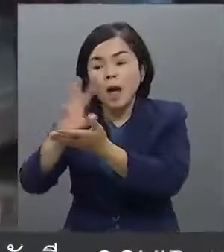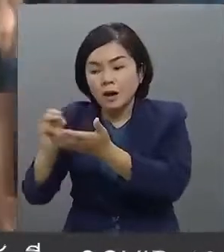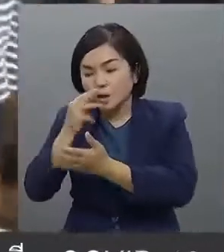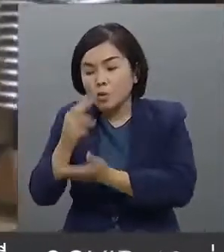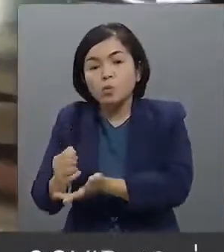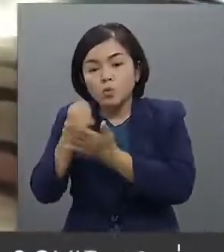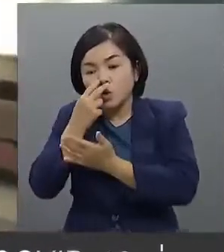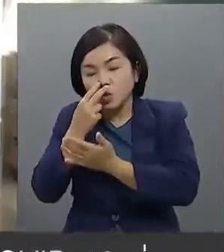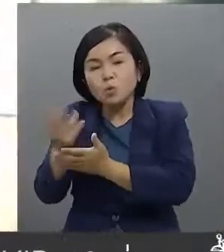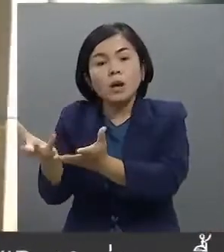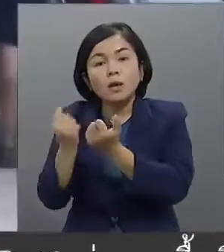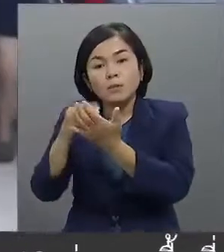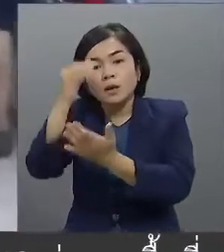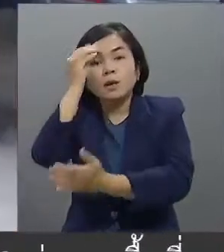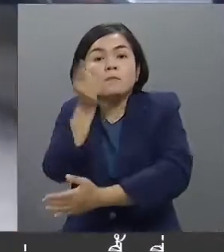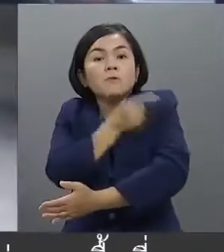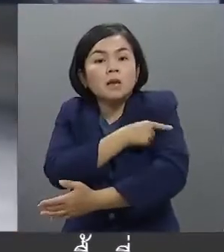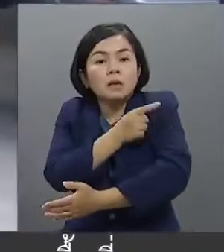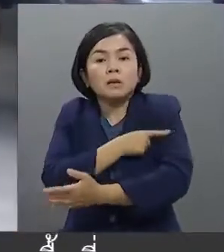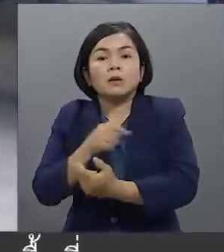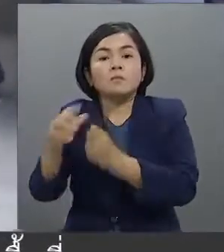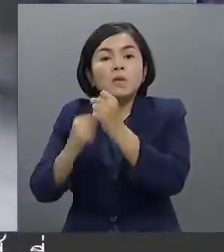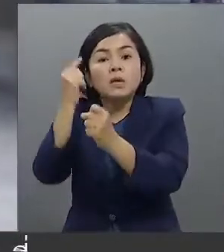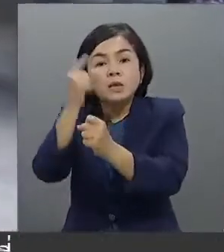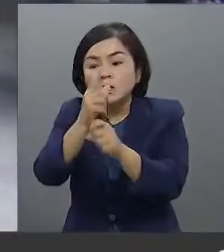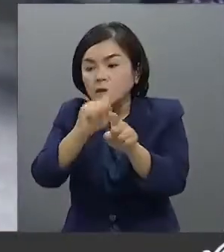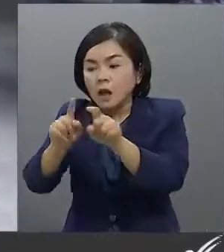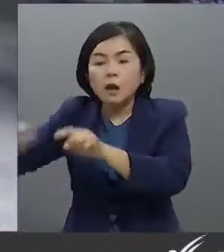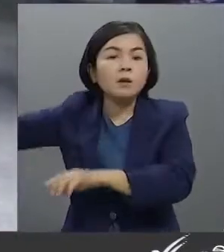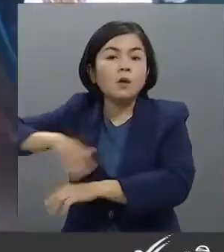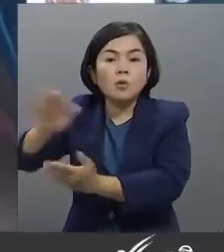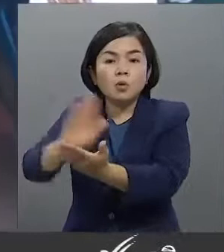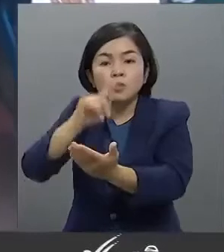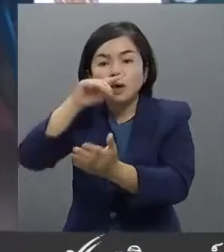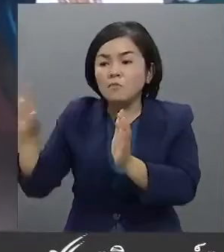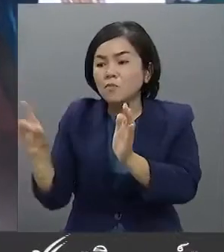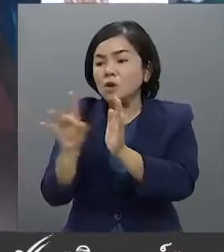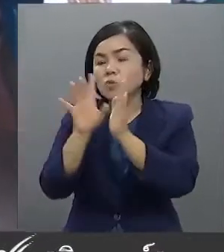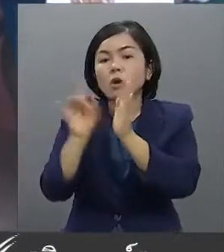วมถึงสถาบันการศึกษาต่างๆเพื่อให้เป็นเหตุการณ์นี้เป็นกรณีสุดท้ายที่เกิดขึ้นนะครับ